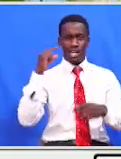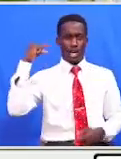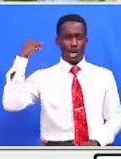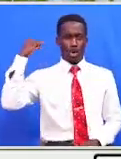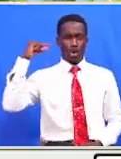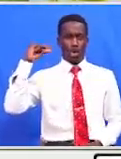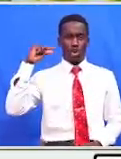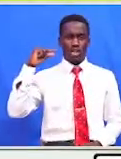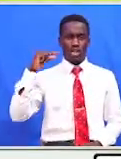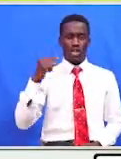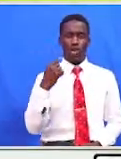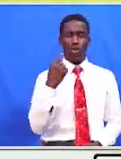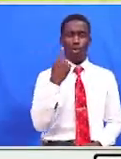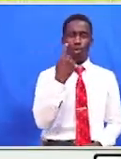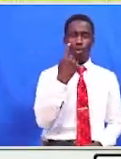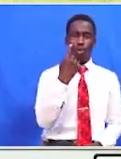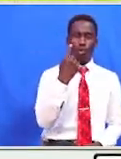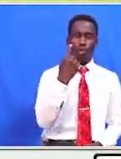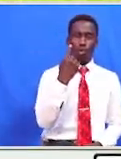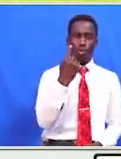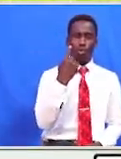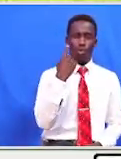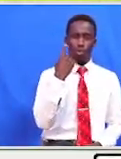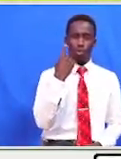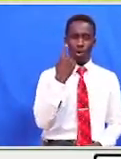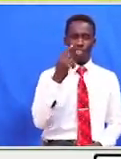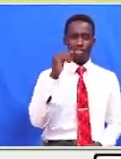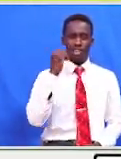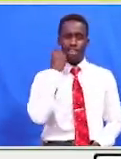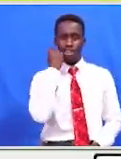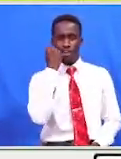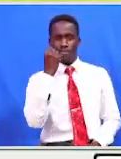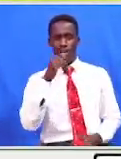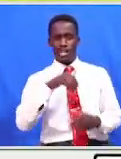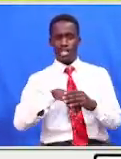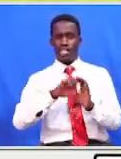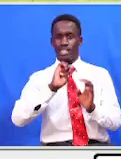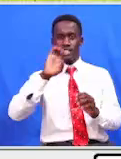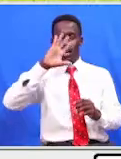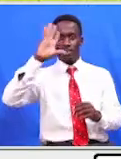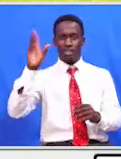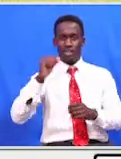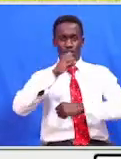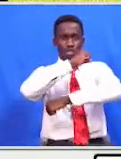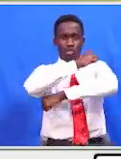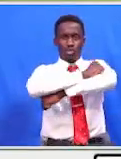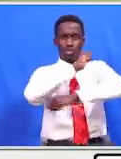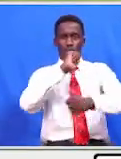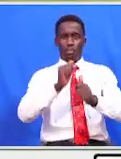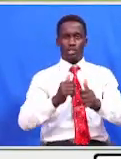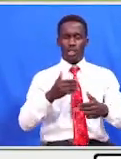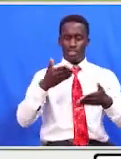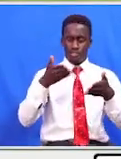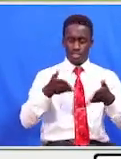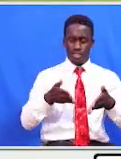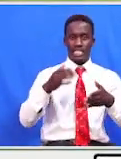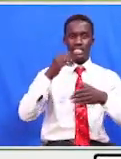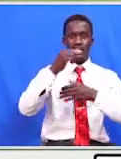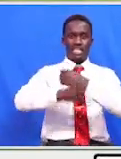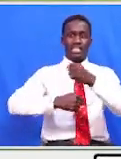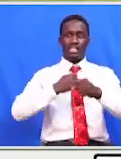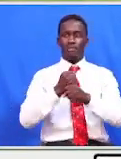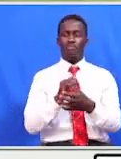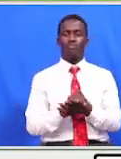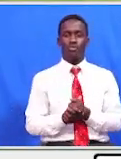mita 1500 kwenye mashindano ya shule za upili ya Afrika Mashariki nchini Uganda mwaka huu. Nataka